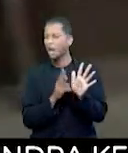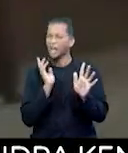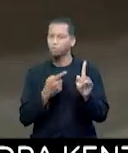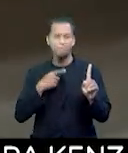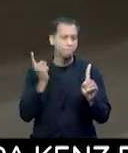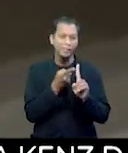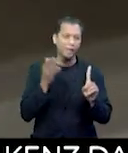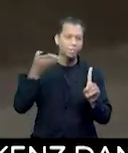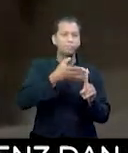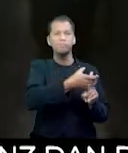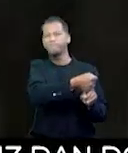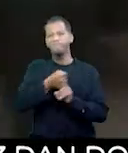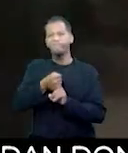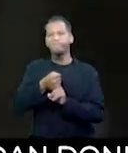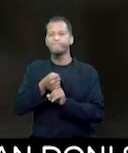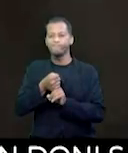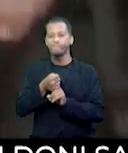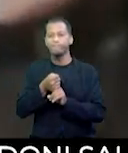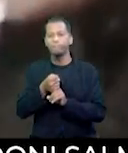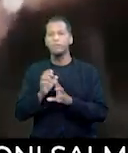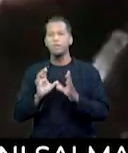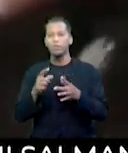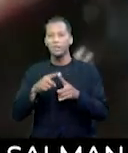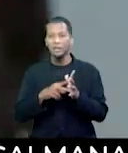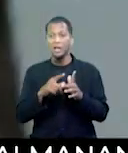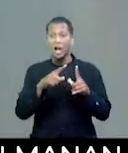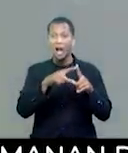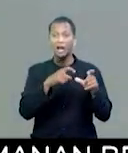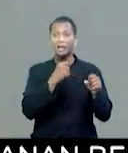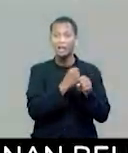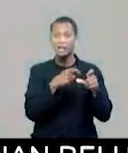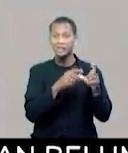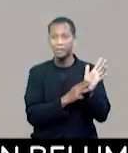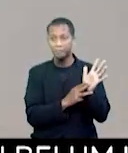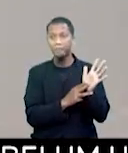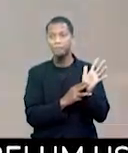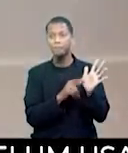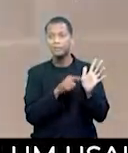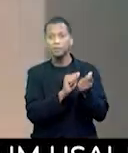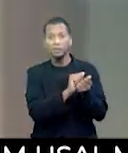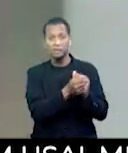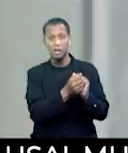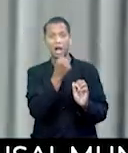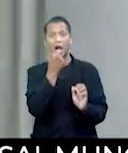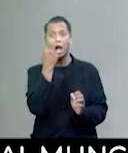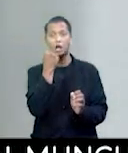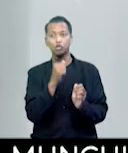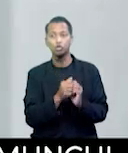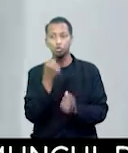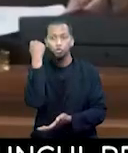Puspom Angkatan Darat Rabu malam. KGS MMS merupakan tersangka kasus dugaan korupsi dana tabungan wajib perumahan TNI Angkatan